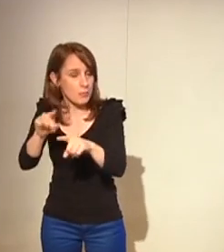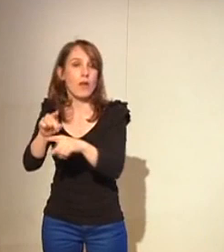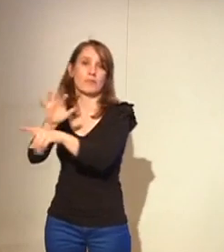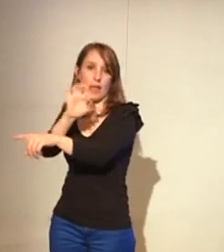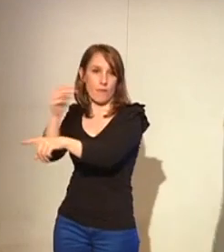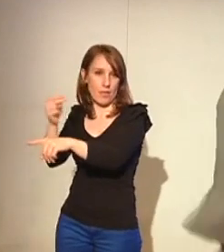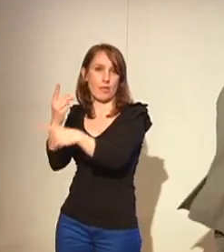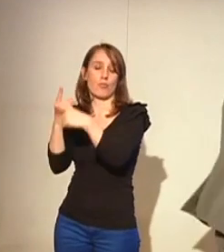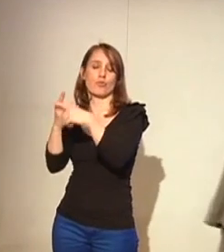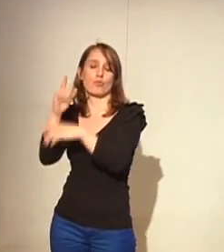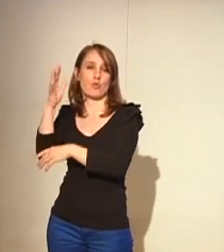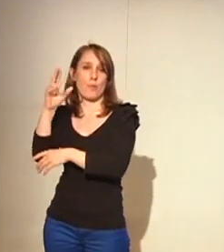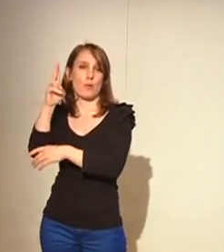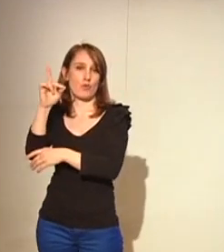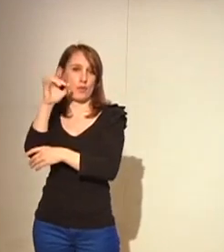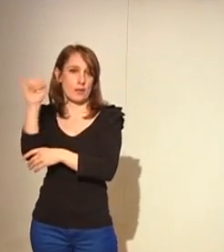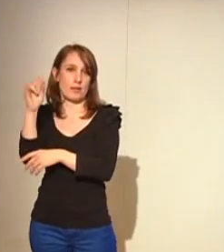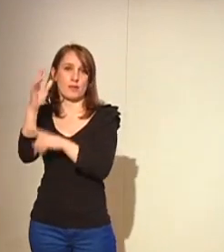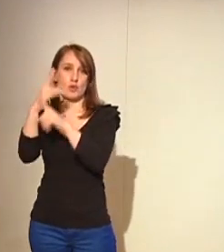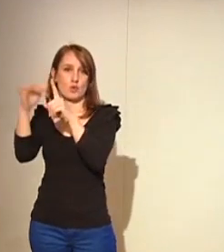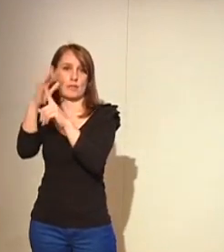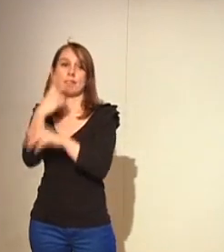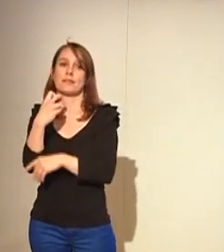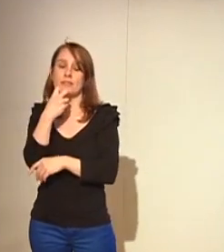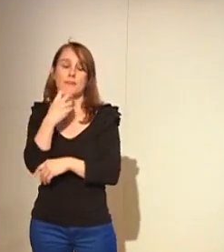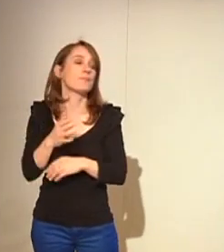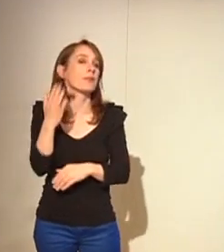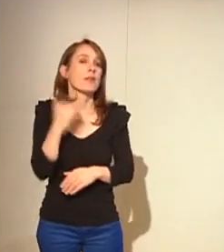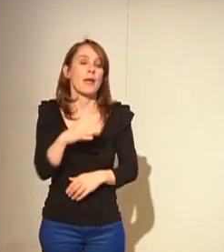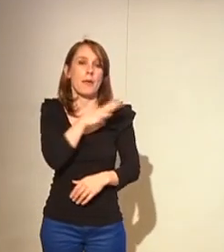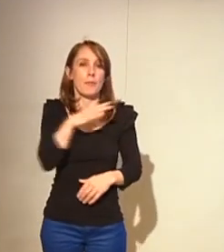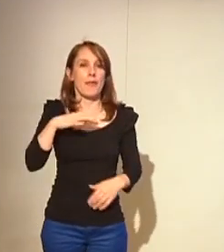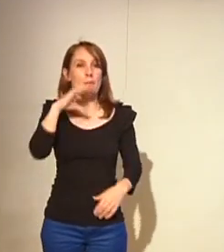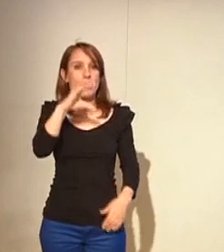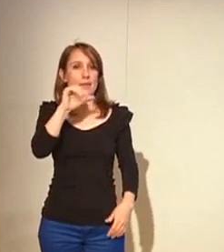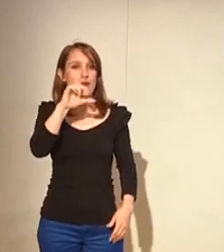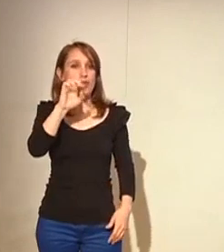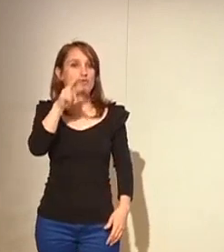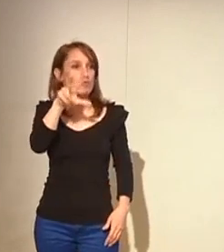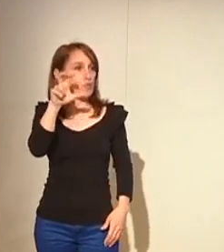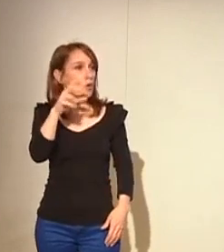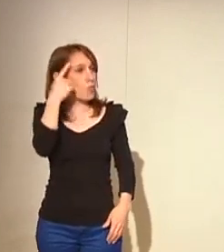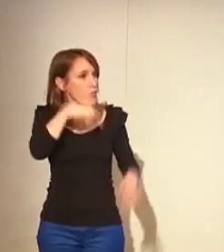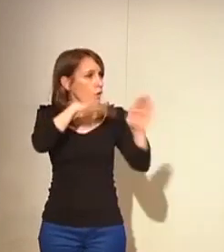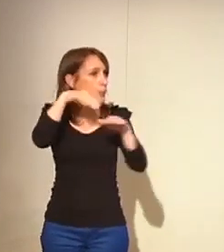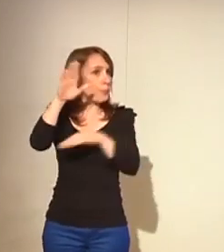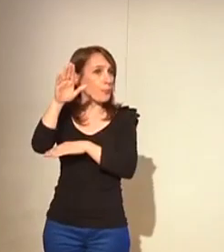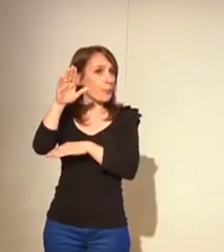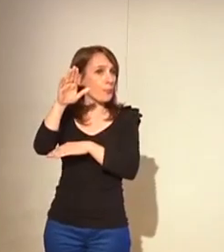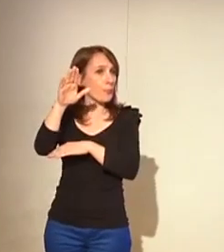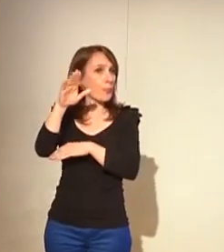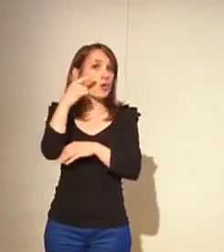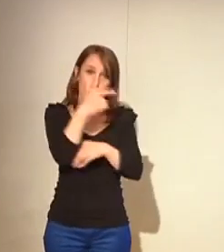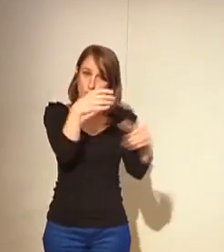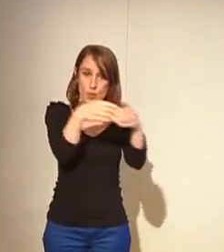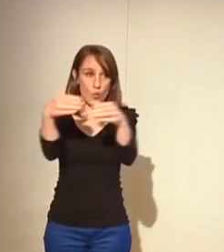Front National et les groupes UMP udi et société civile madame Cadou qui est pour de